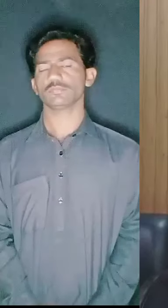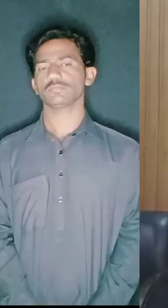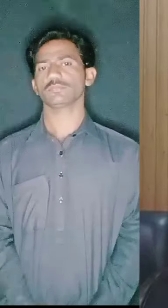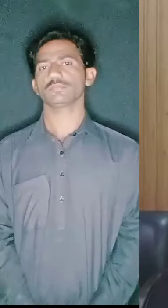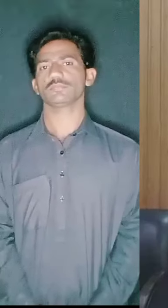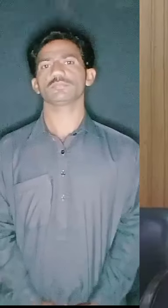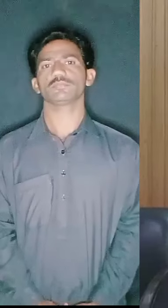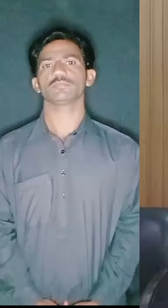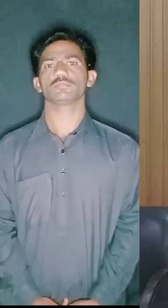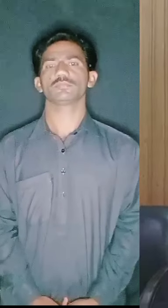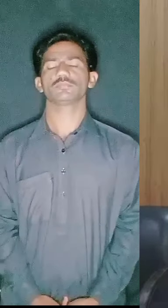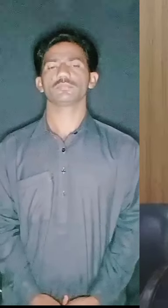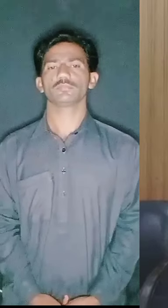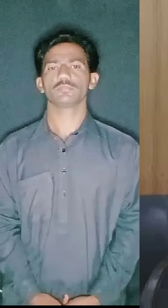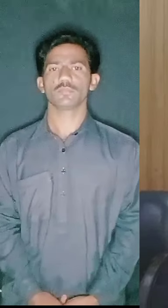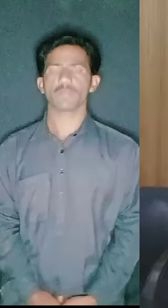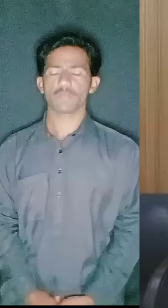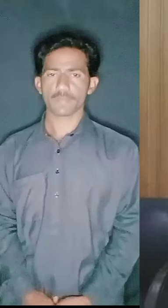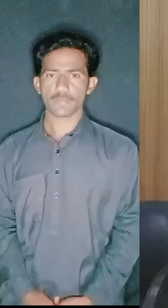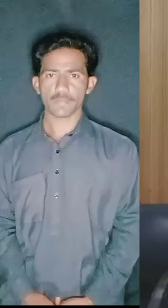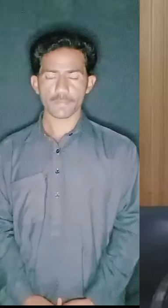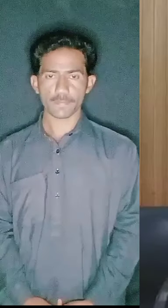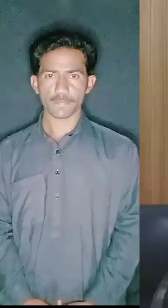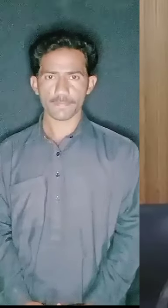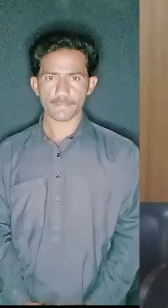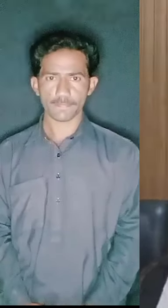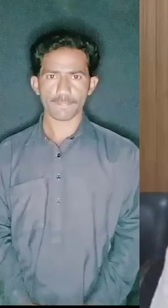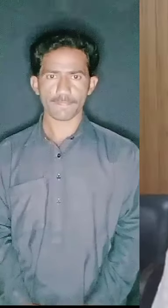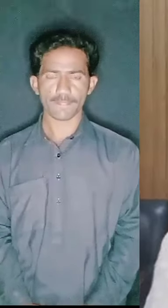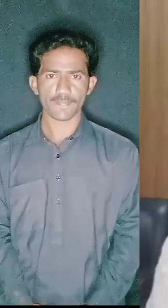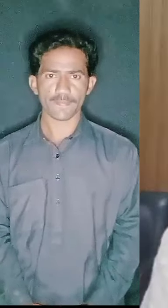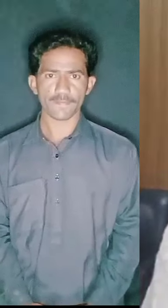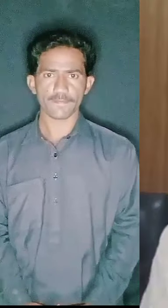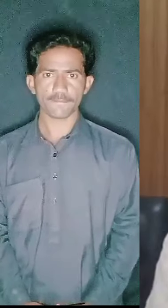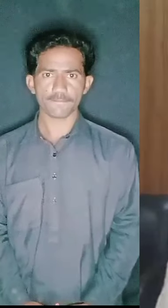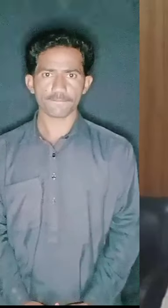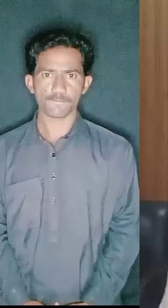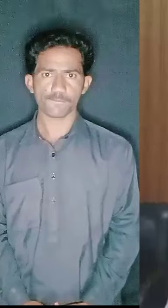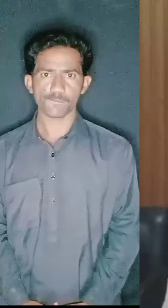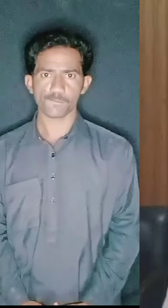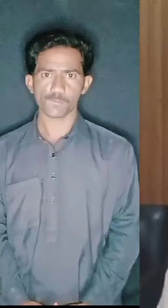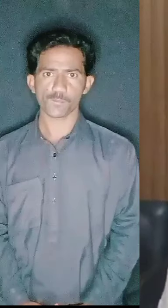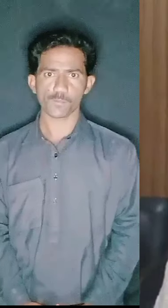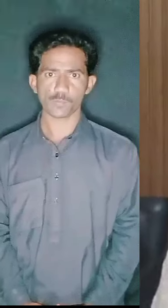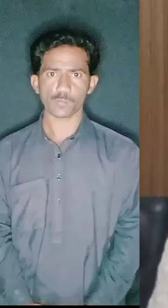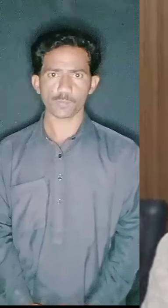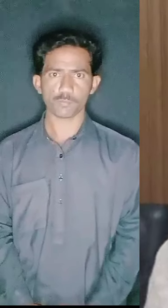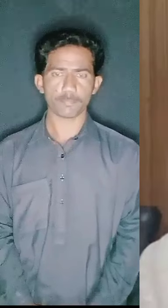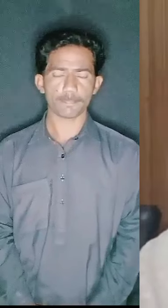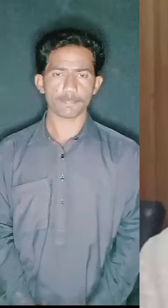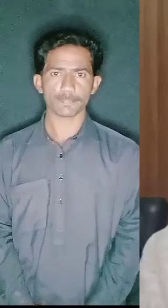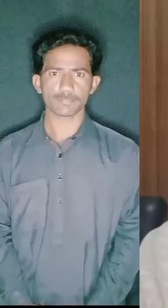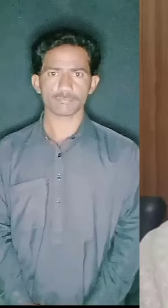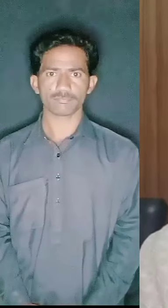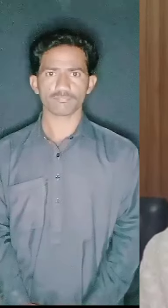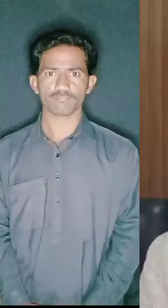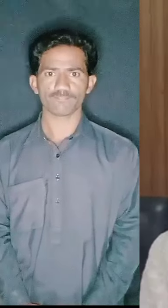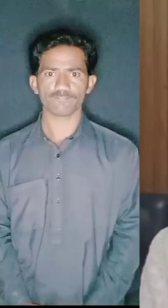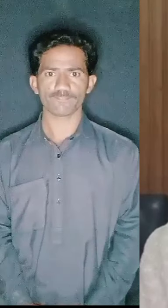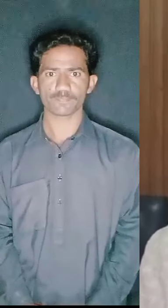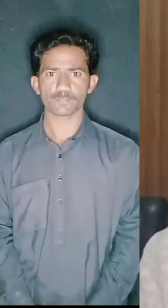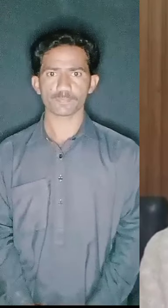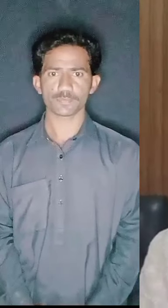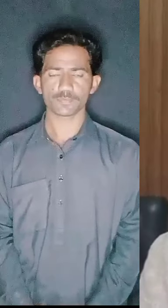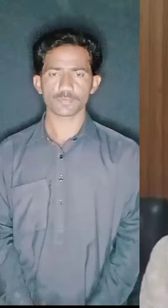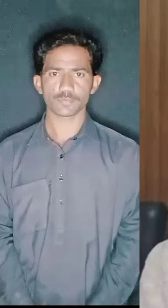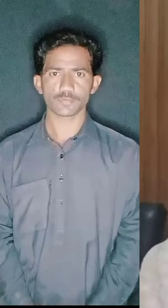कर देता है, लेकिन इन्होंने माफ़ नहीं किया। आप करती क्या हैं, हाउस वाइफ हैं या कि कुछ कहीं पर जॉब करती